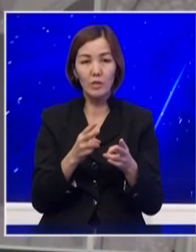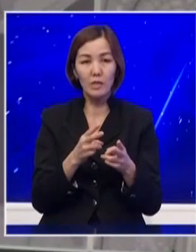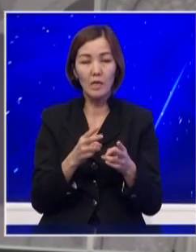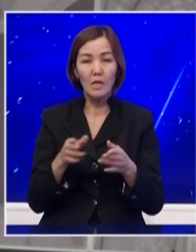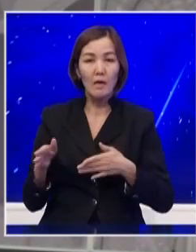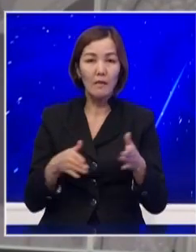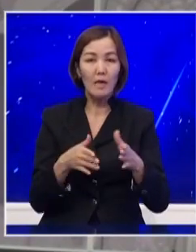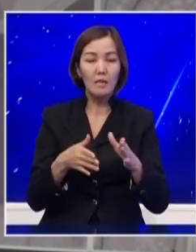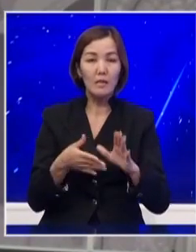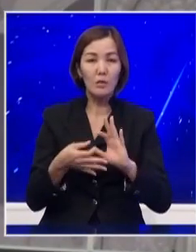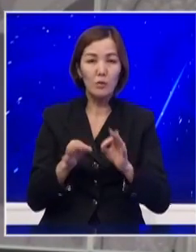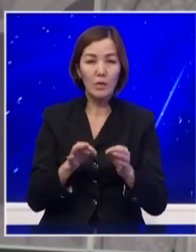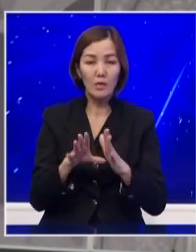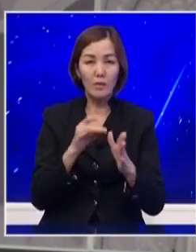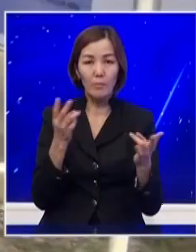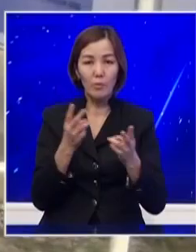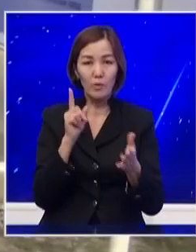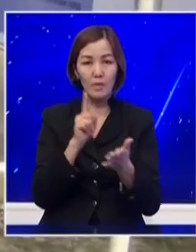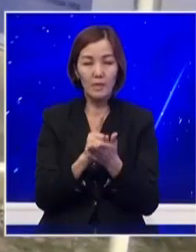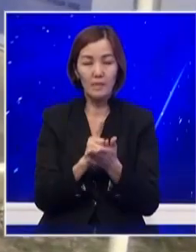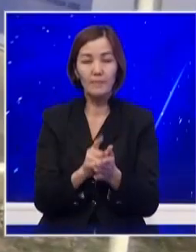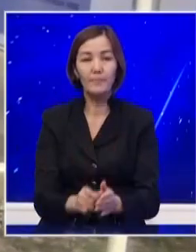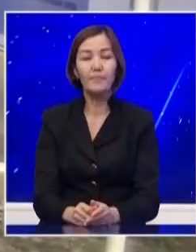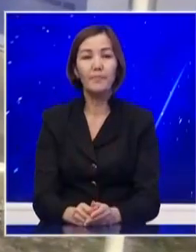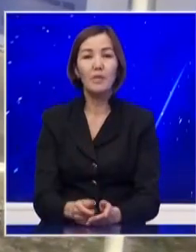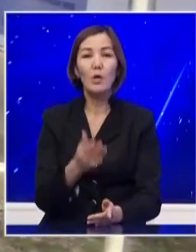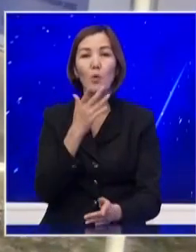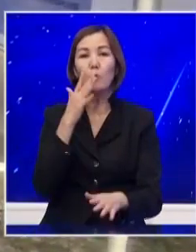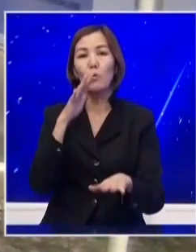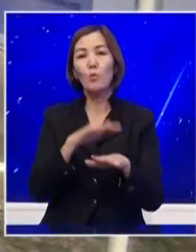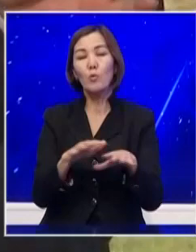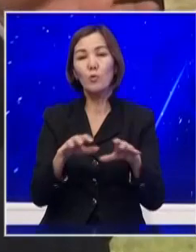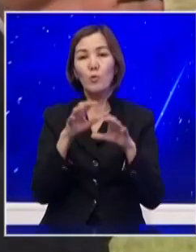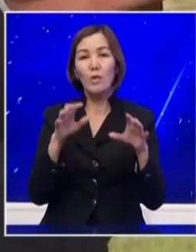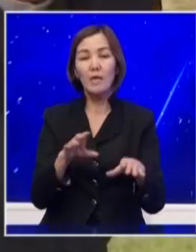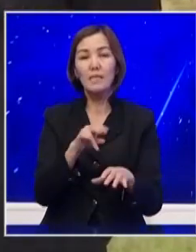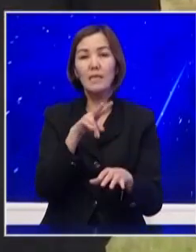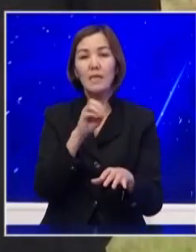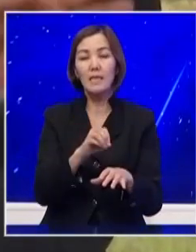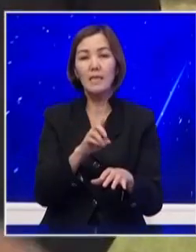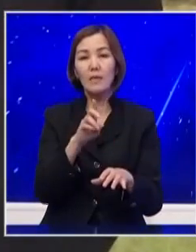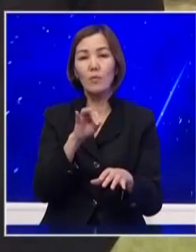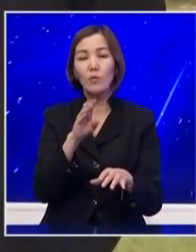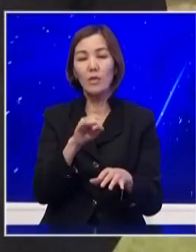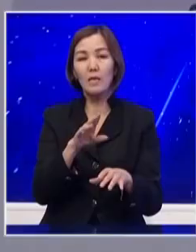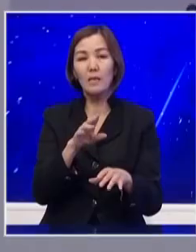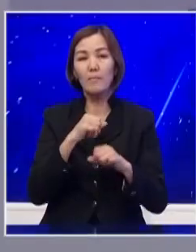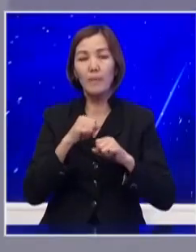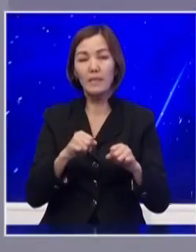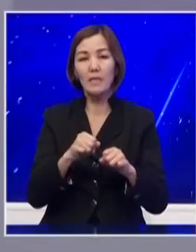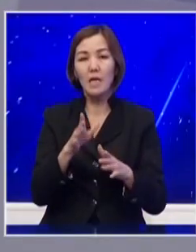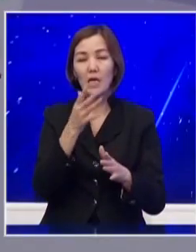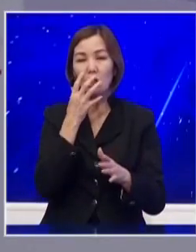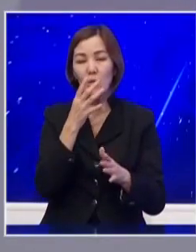нақты айқындап беруі тиіс. Сонымен қатар ұлттық қор төрағасы іле ауданы Өтеген Батыр кентінде орналасқан жылу